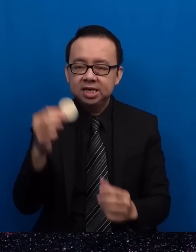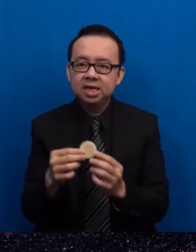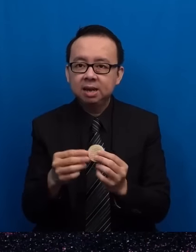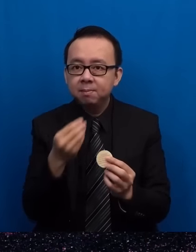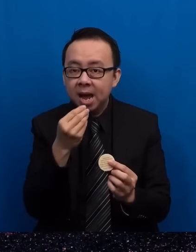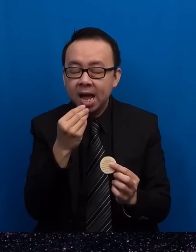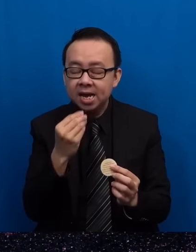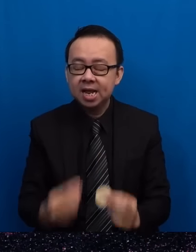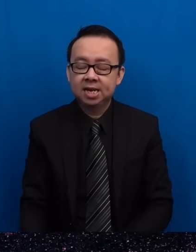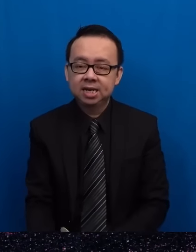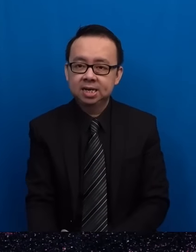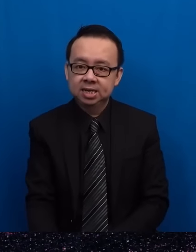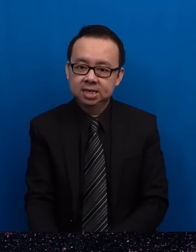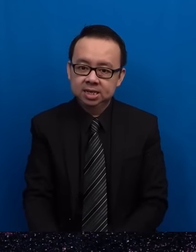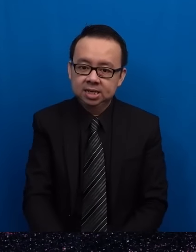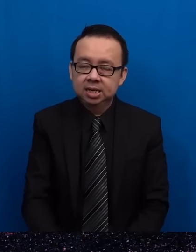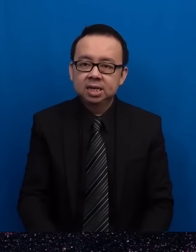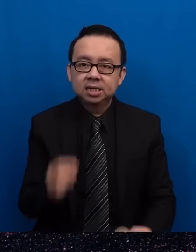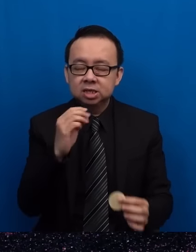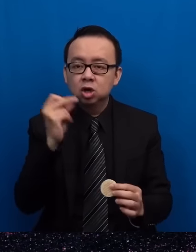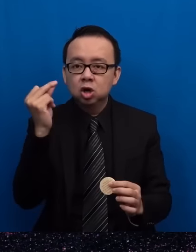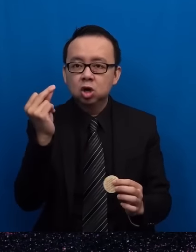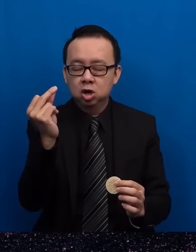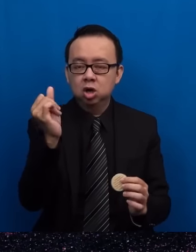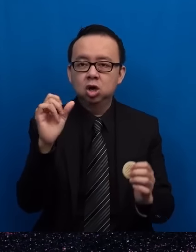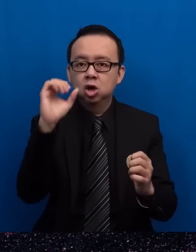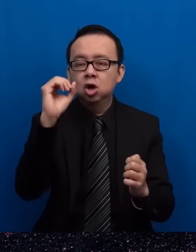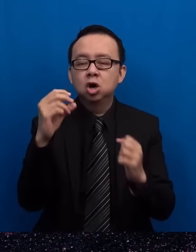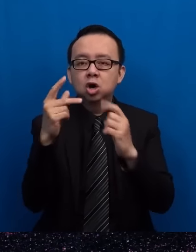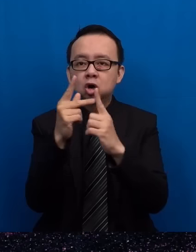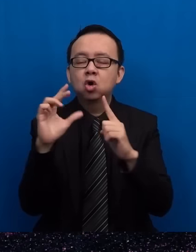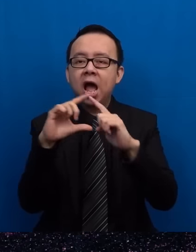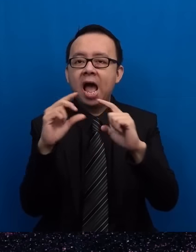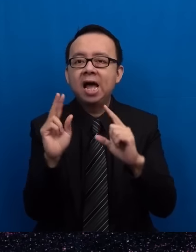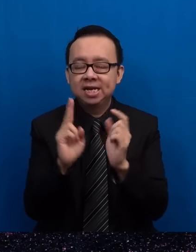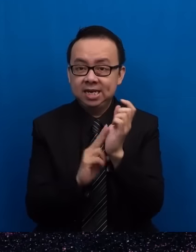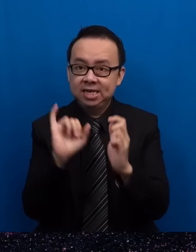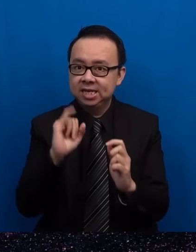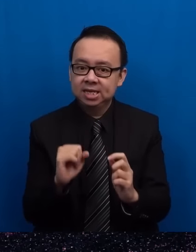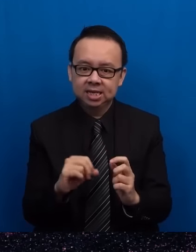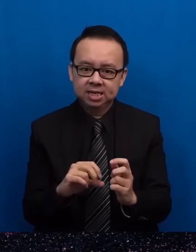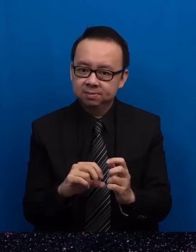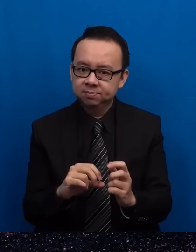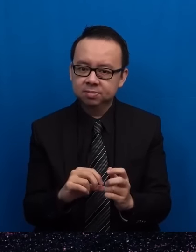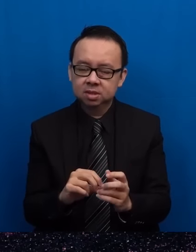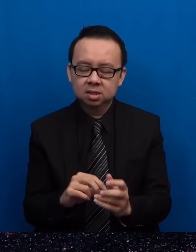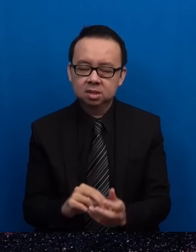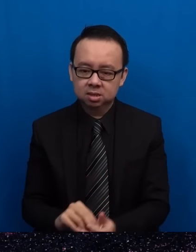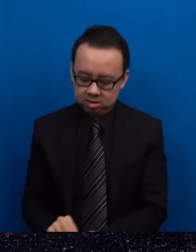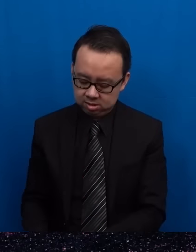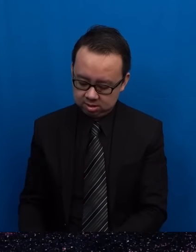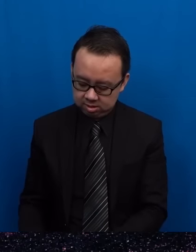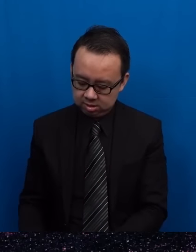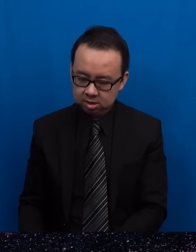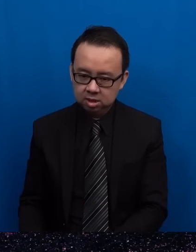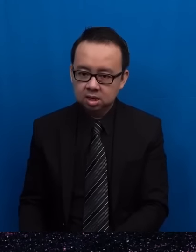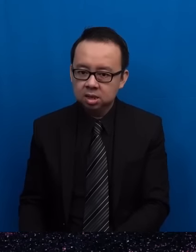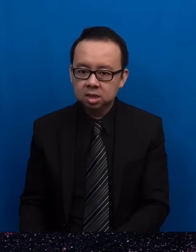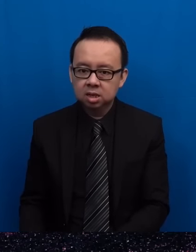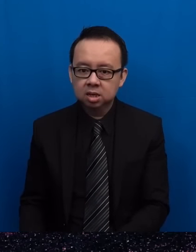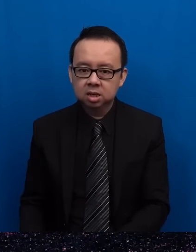Yesus mati buat kita, akankah dia pelit? Kalau tubuh dia beri, masa dia